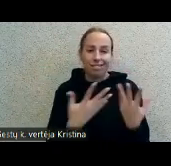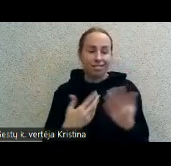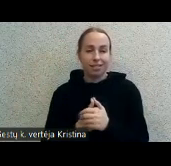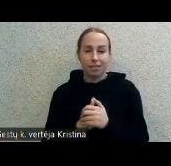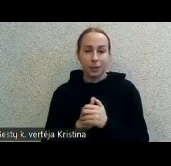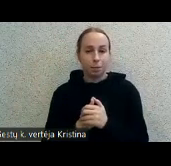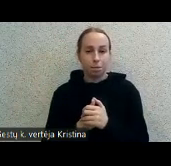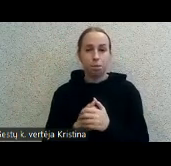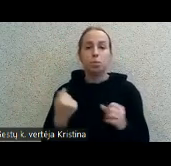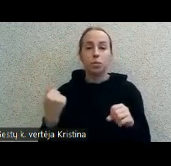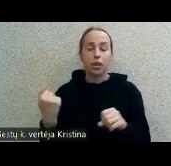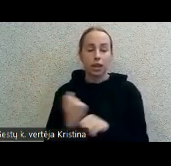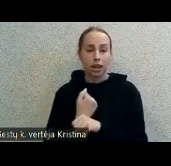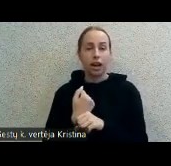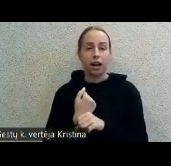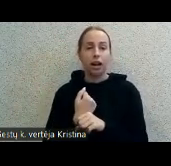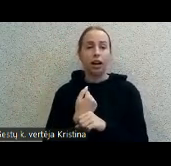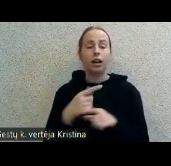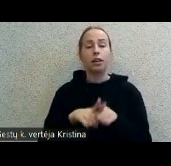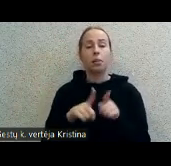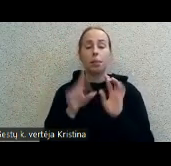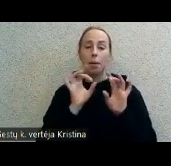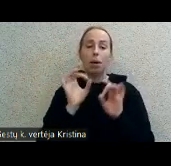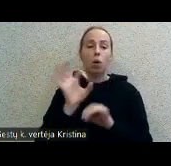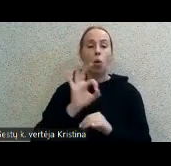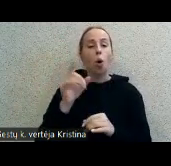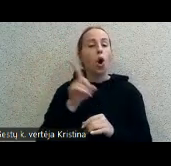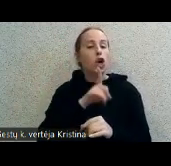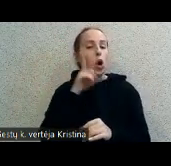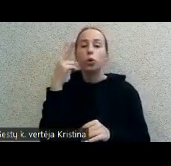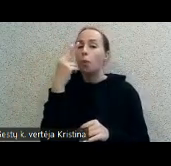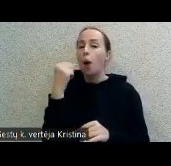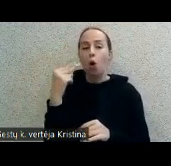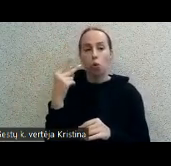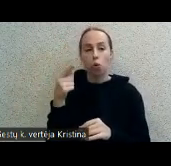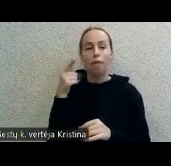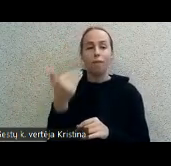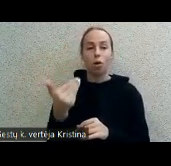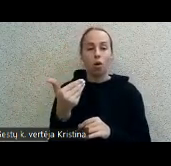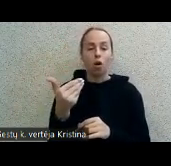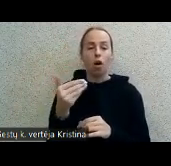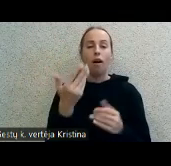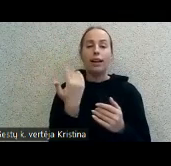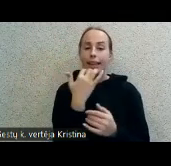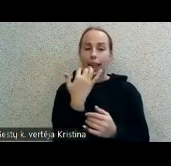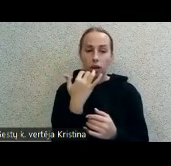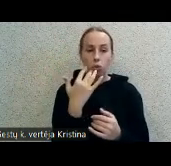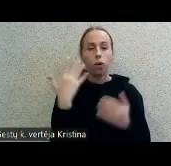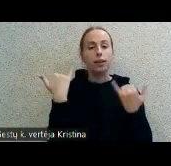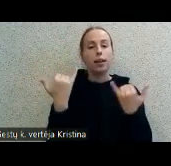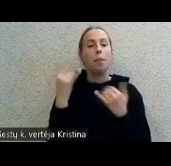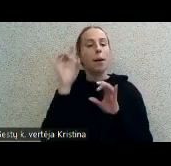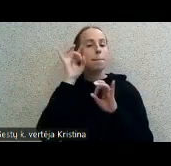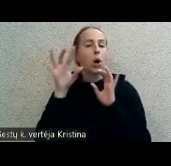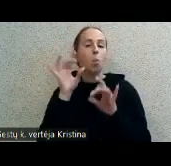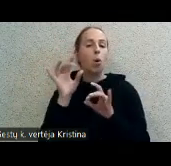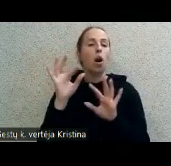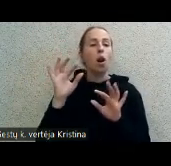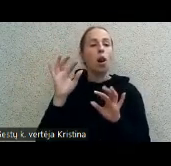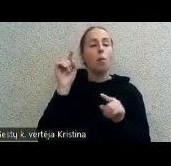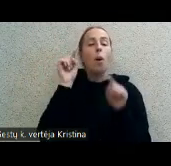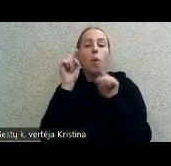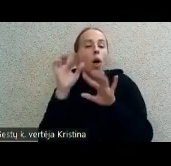turime kalbėti taip pat ir apie jaunų paauglių literatūrą vidurinėse mokyklose, tendencijas. Ir kas tai yra aukštos kokybės